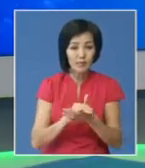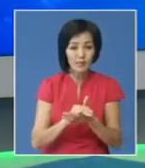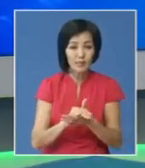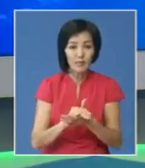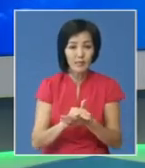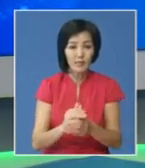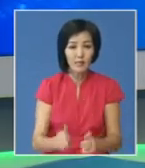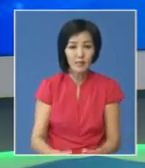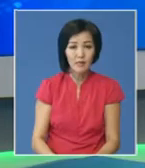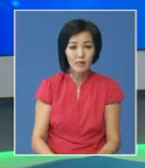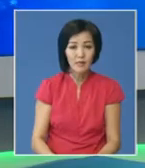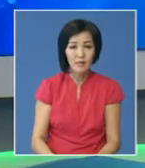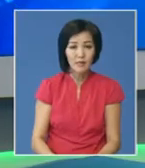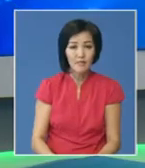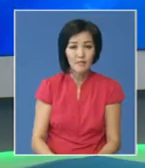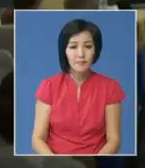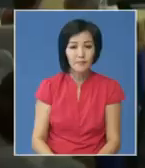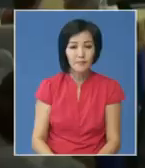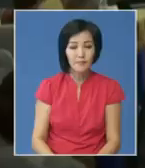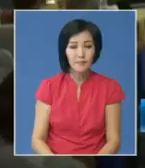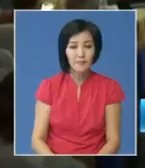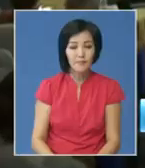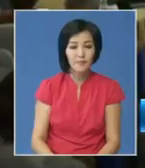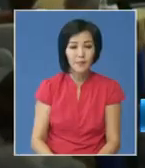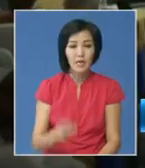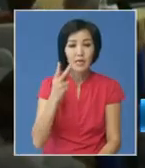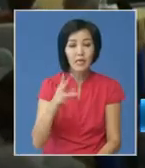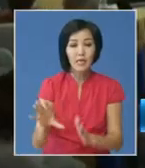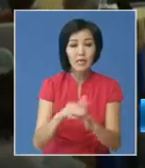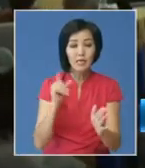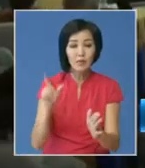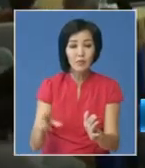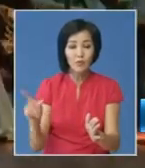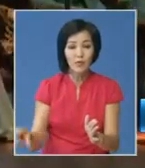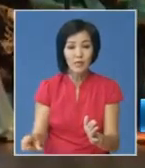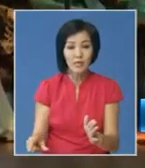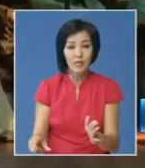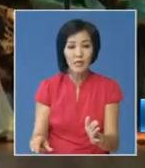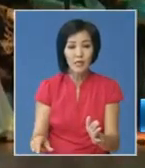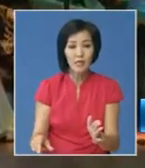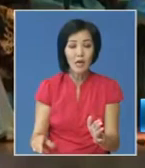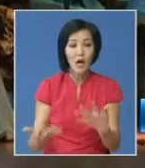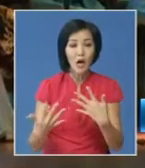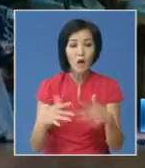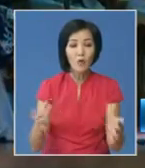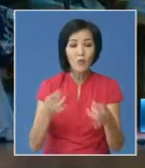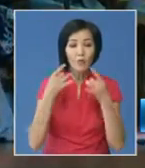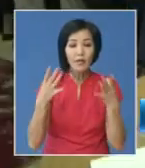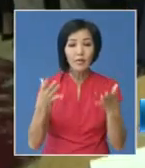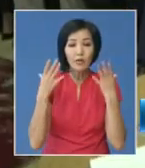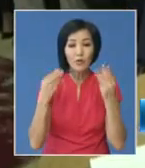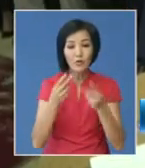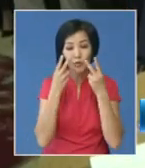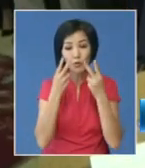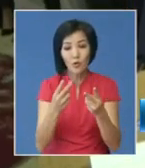қайтты. Тақырыпты тілшіміз толықтырады. Қос депутат алдымен Қарагемір ауылында өтіп жатқан ауылдың мәдени күнін тамашалады. Бұл